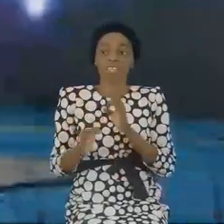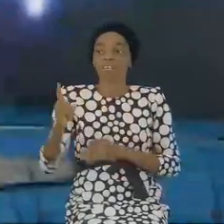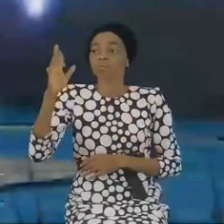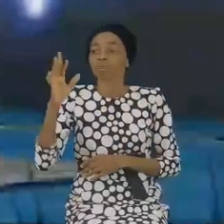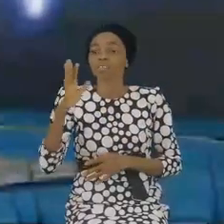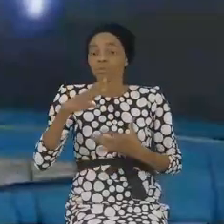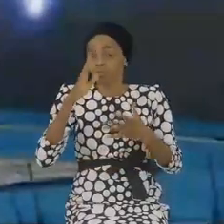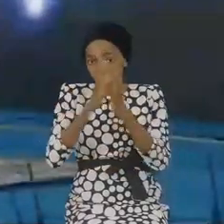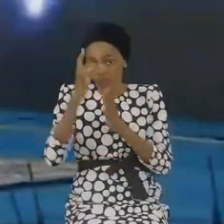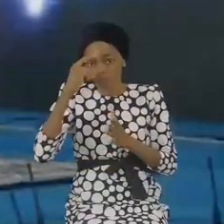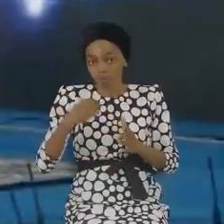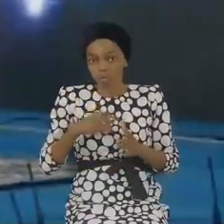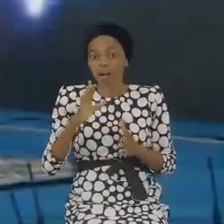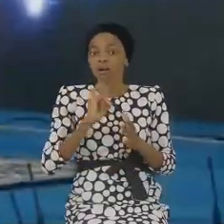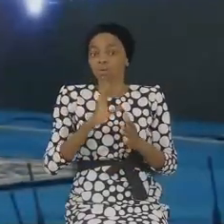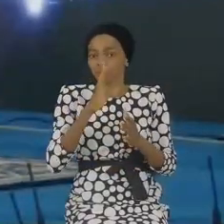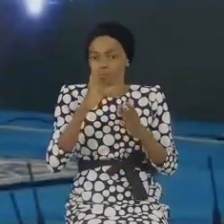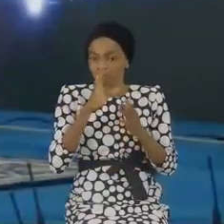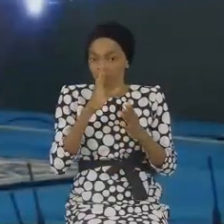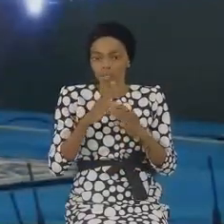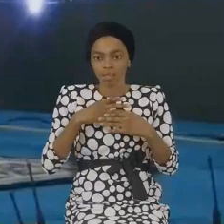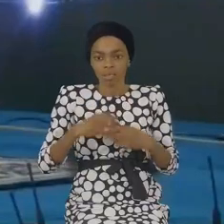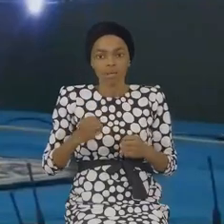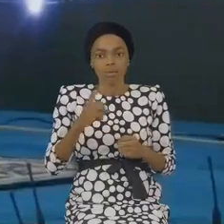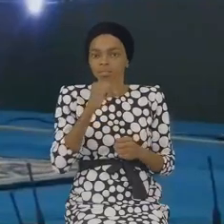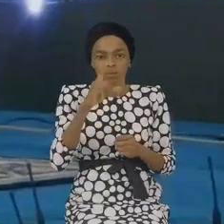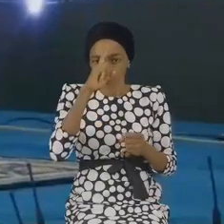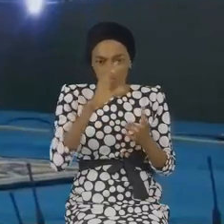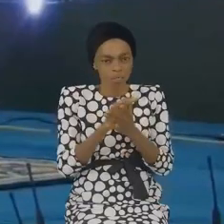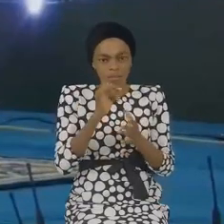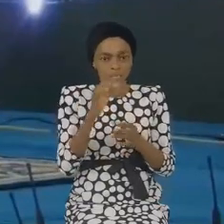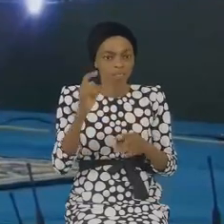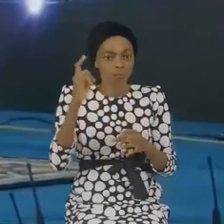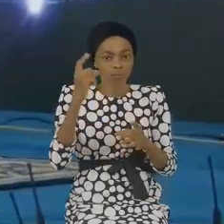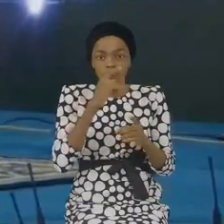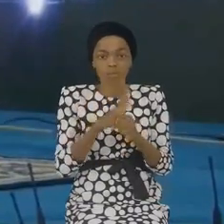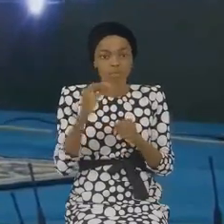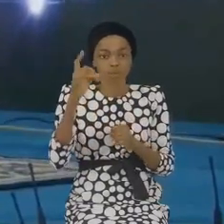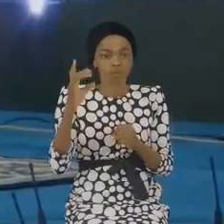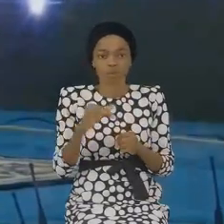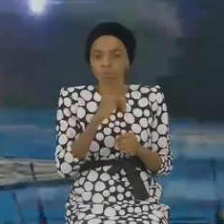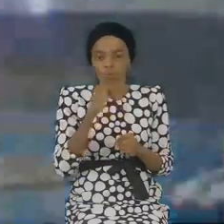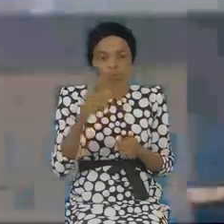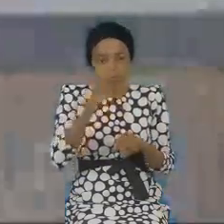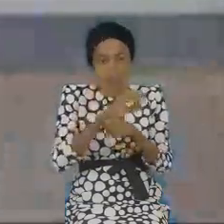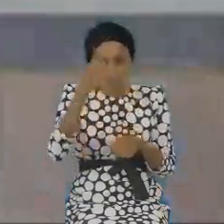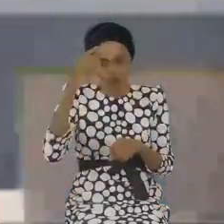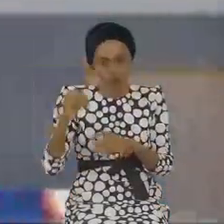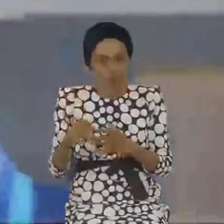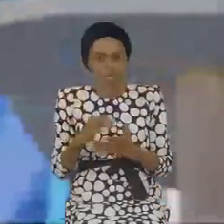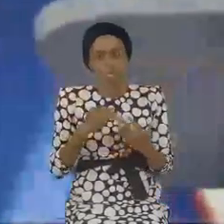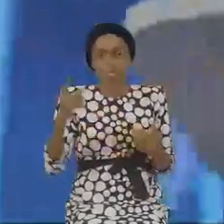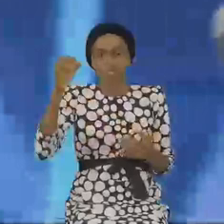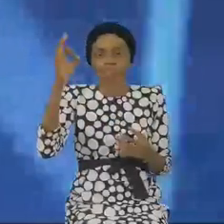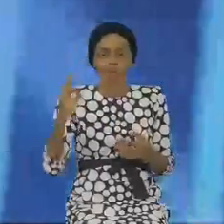Mais ils ne croient pas aux promesses de Dieu qu'elle va agir dans leur vie. S'ils prient eux-mêmes, si le pasteur en qui ils croient,